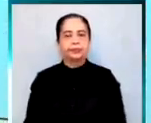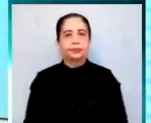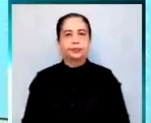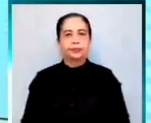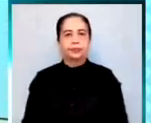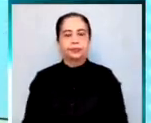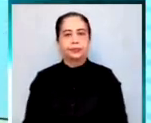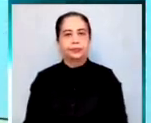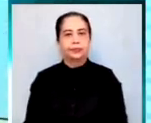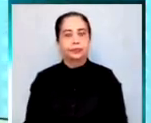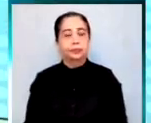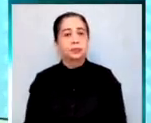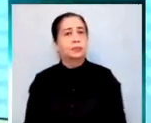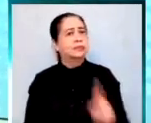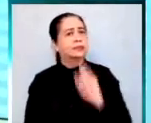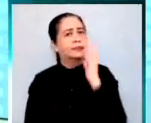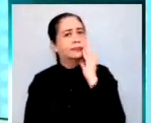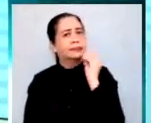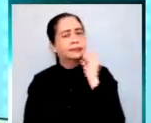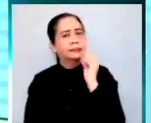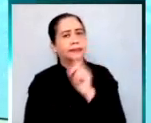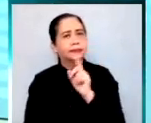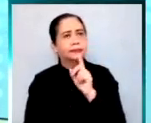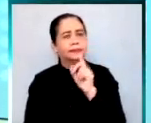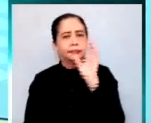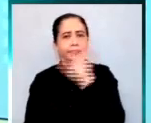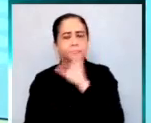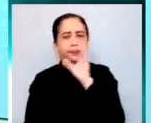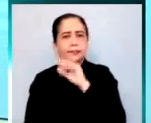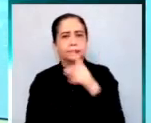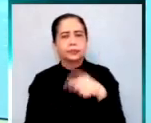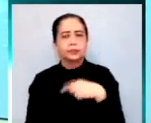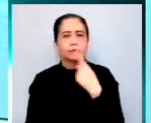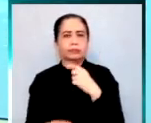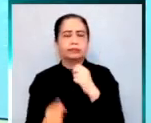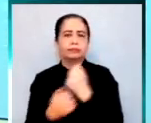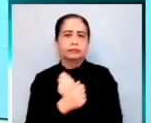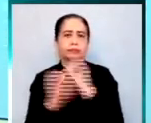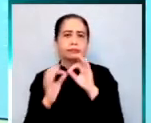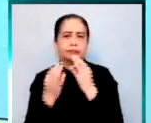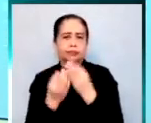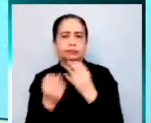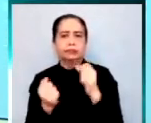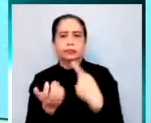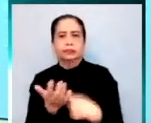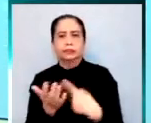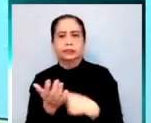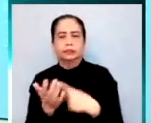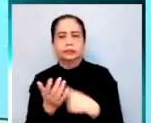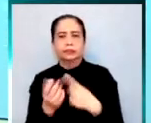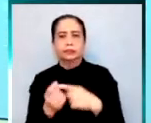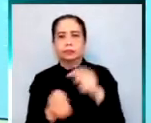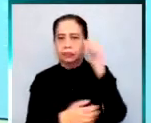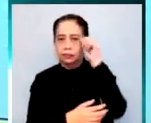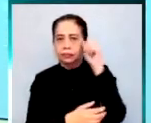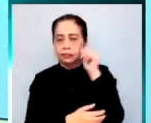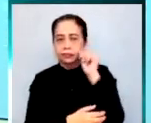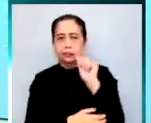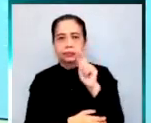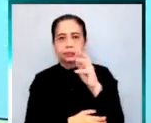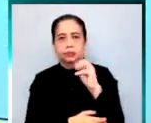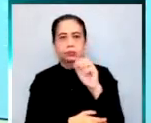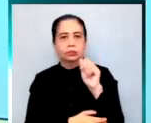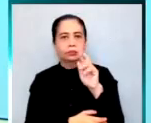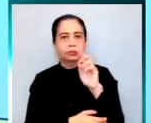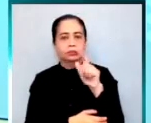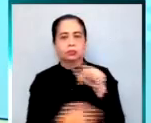Ang karanasan ng paghahanap sa nawawalang mahal sa buhay, yan ang tatalakayin sa Daato Maraulio Special sa Linggo, alas 2 ng